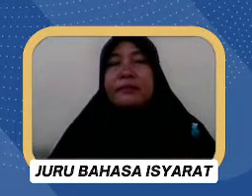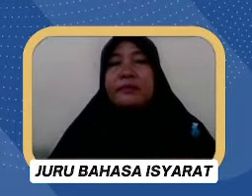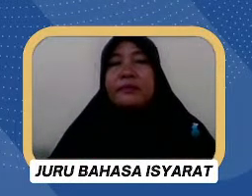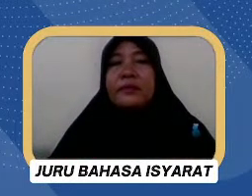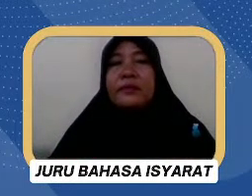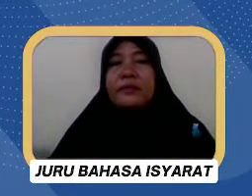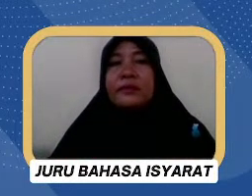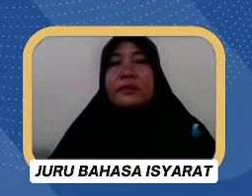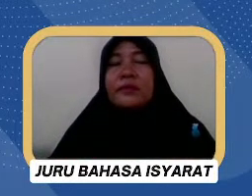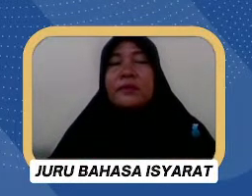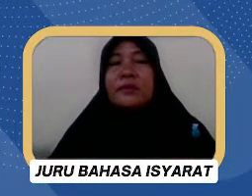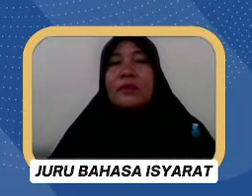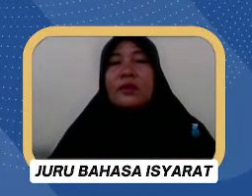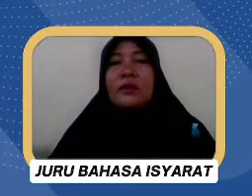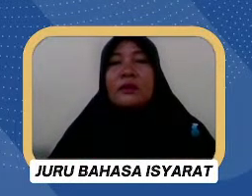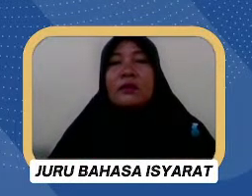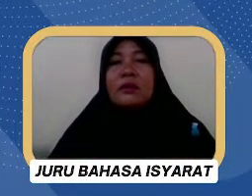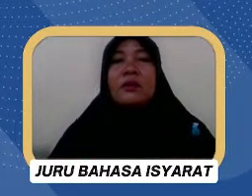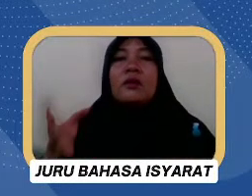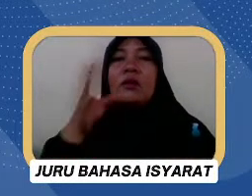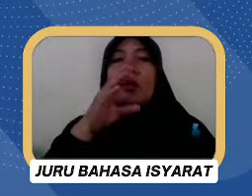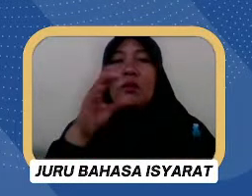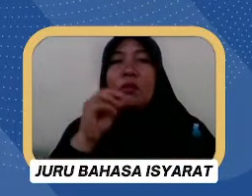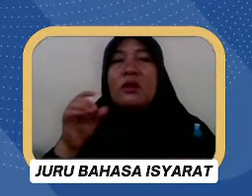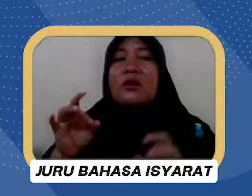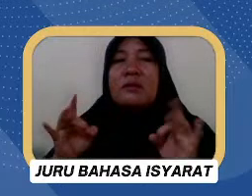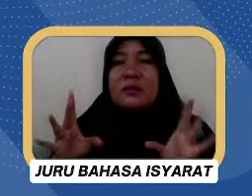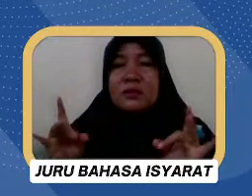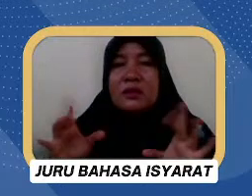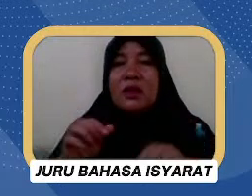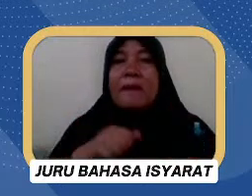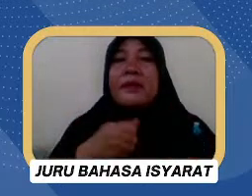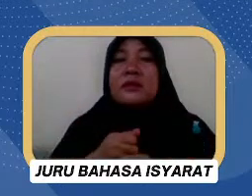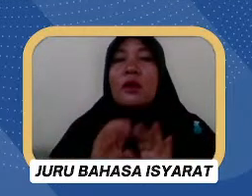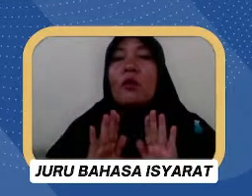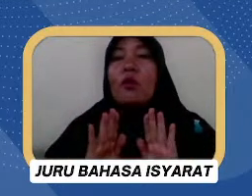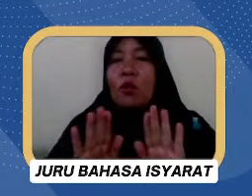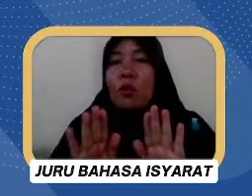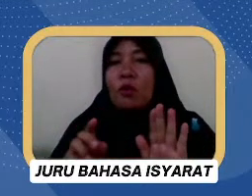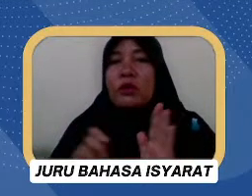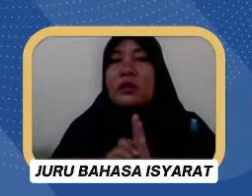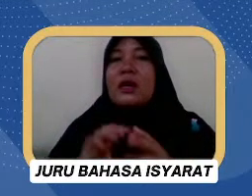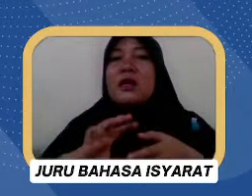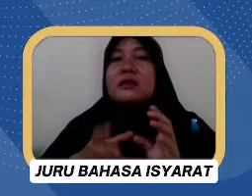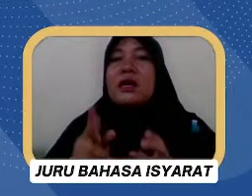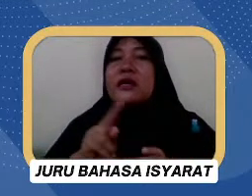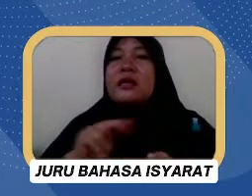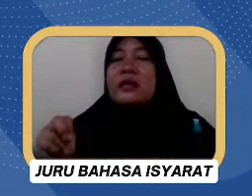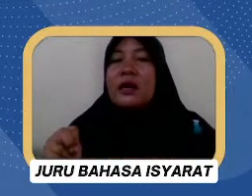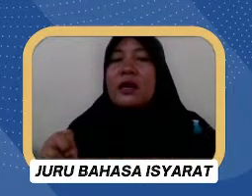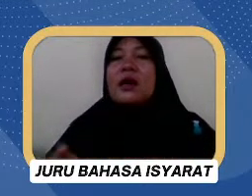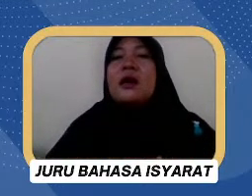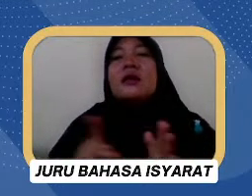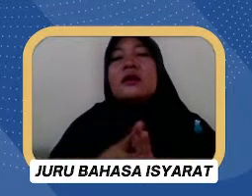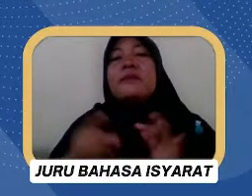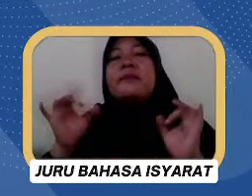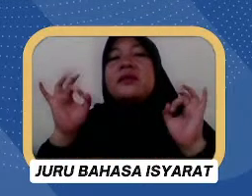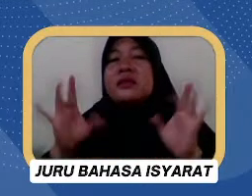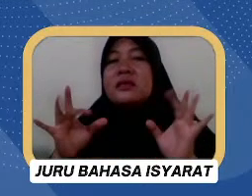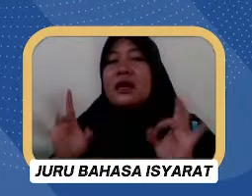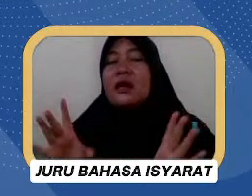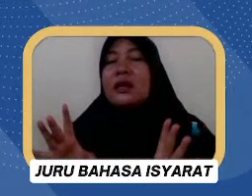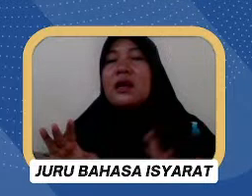Ujaran kebencian bisa mendorong terjadinya, karena kita dilandasi sudah benci. Ya, kalau